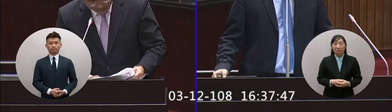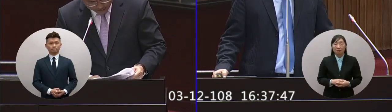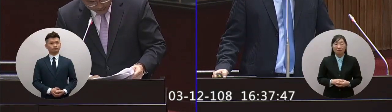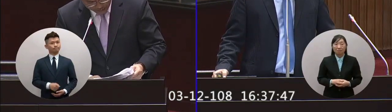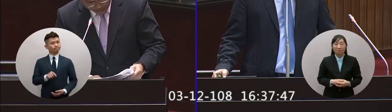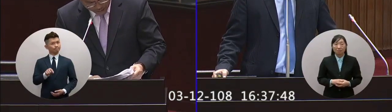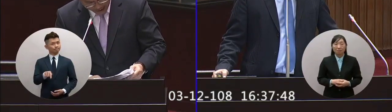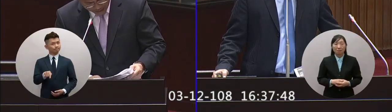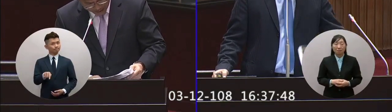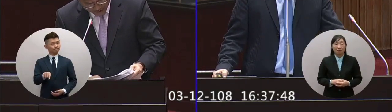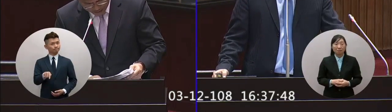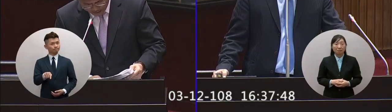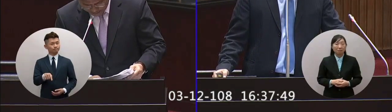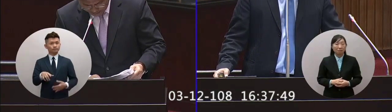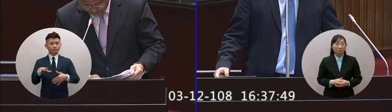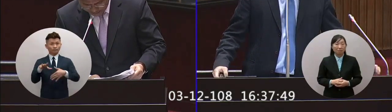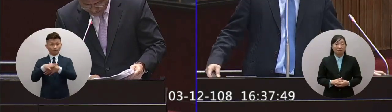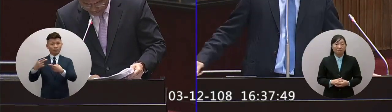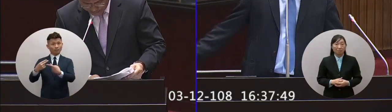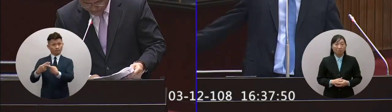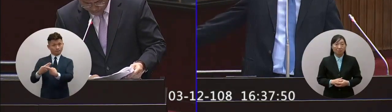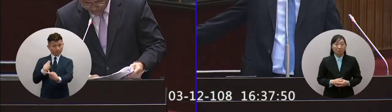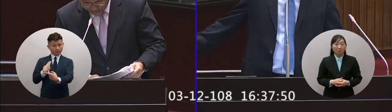这个函文是